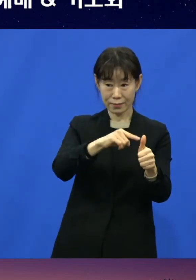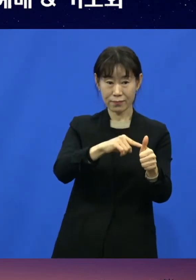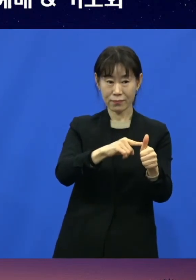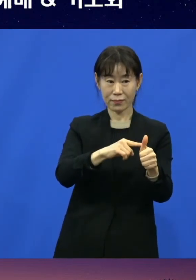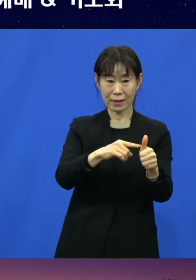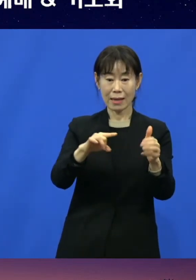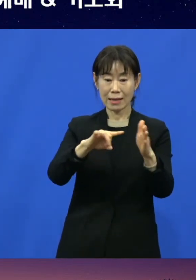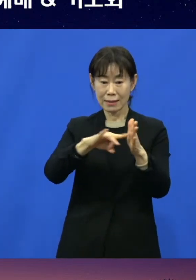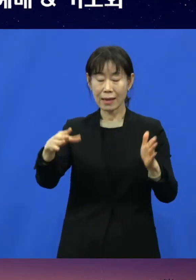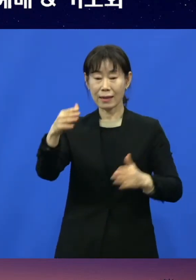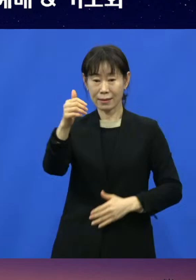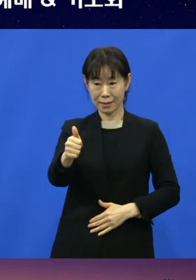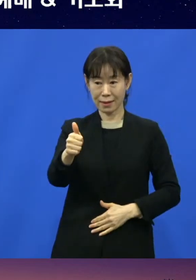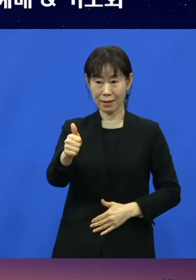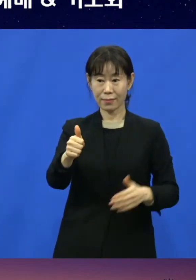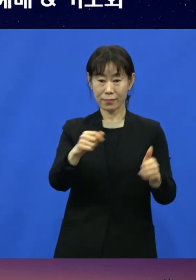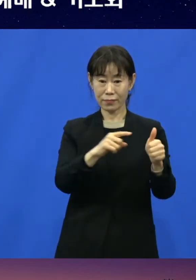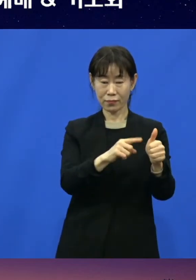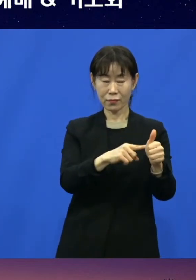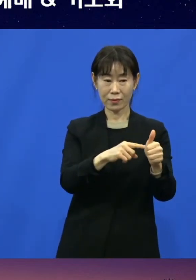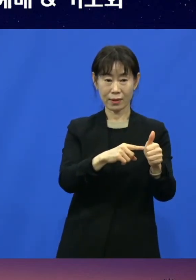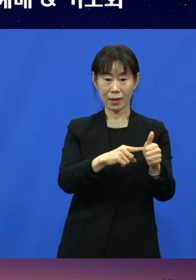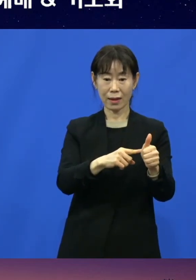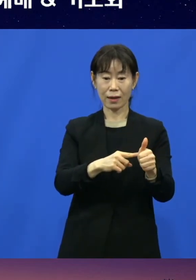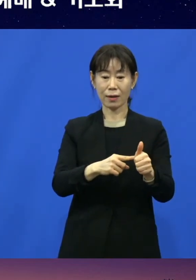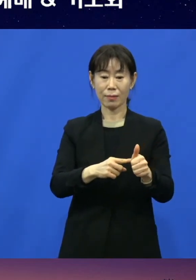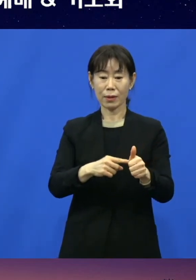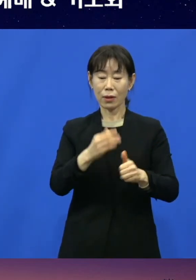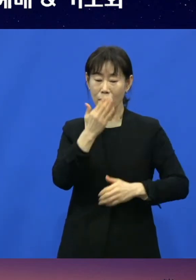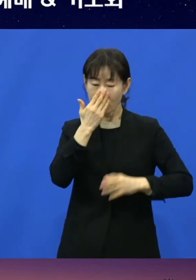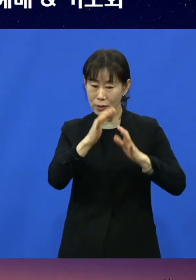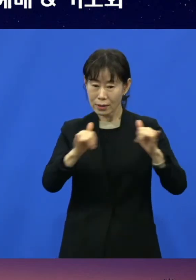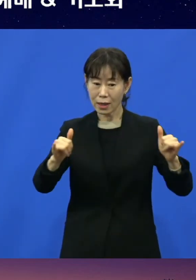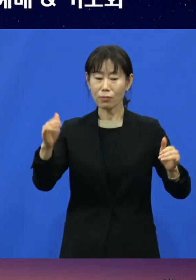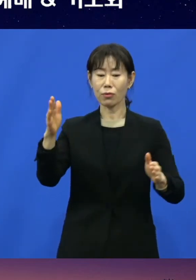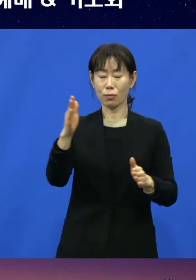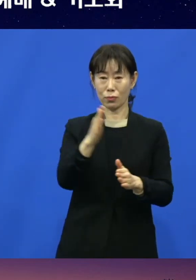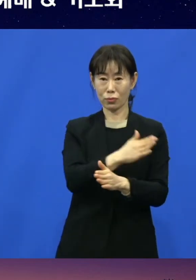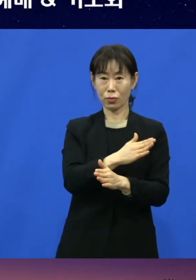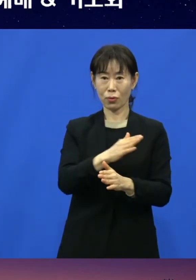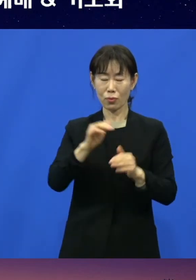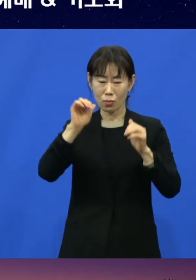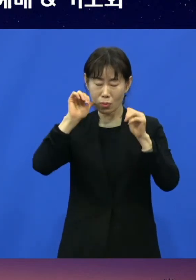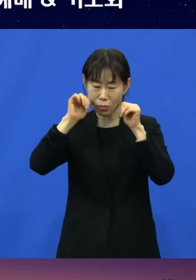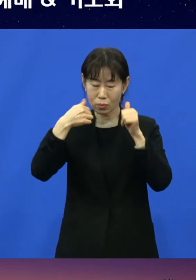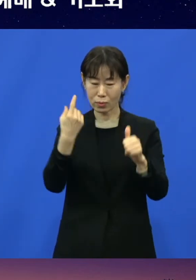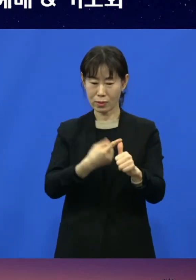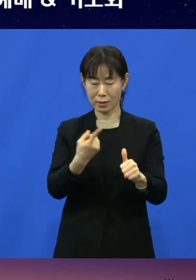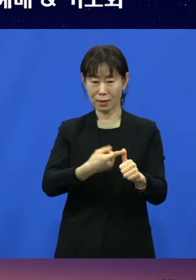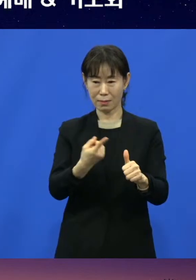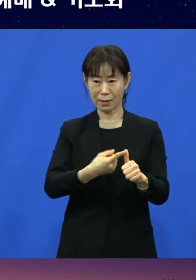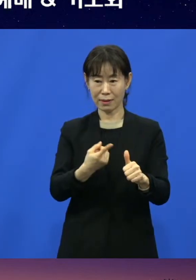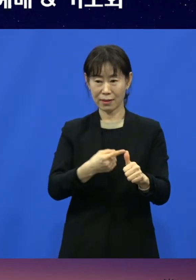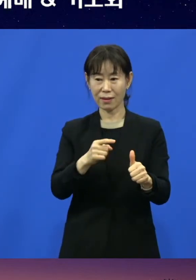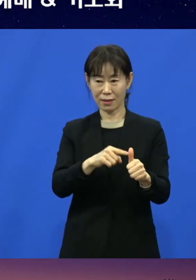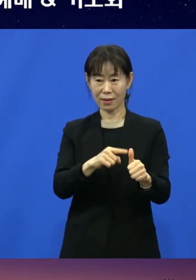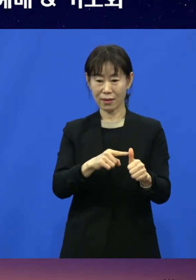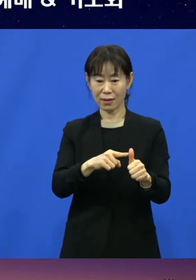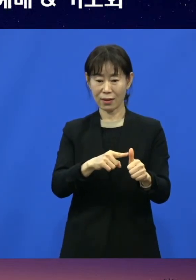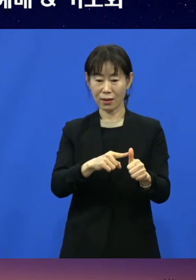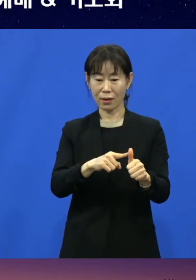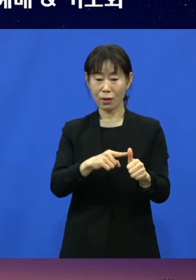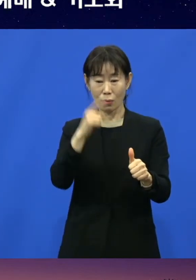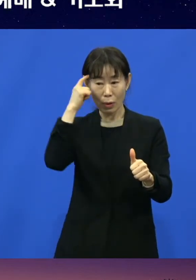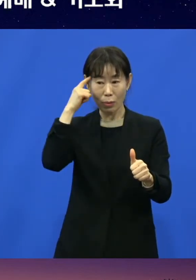그런 민족의 자기 동족으로부터 조롱을 받는 한이 있어도 나는 돈을 위해